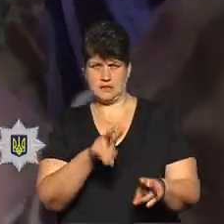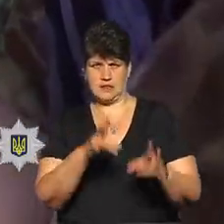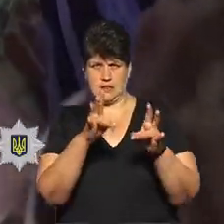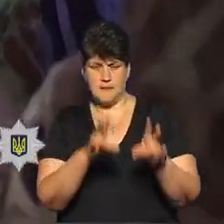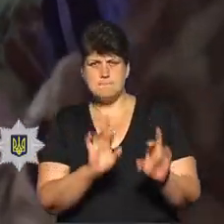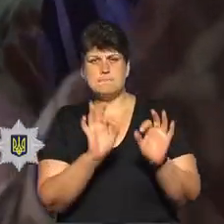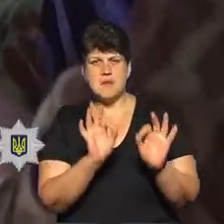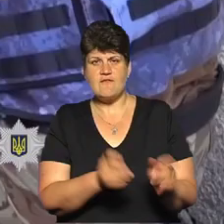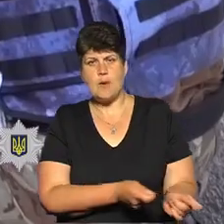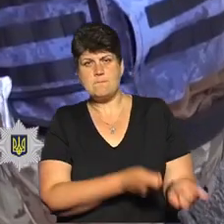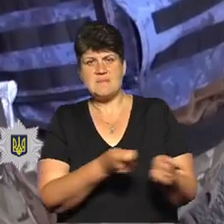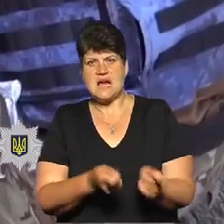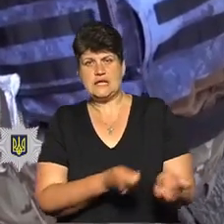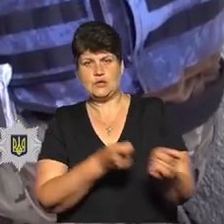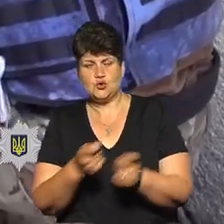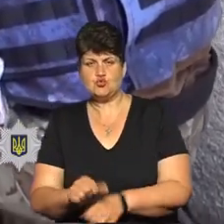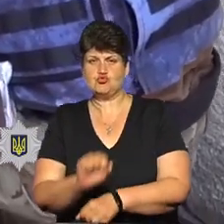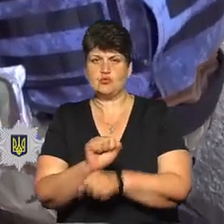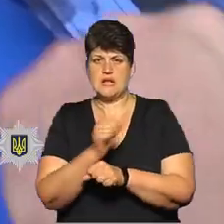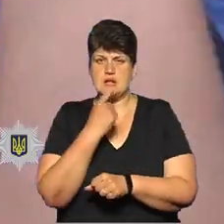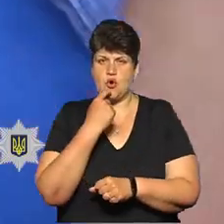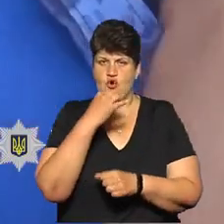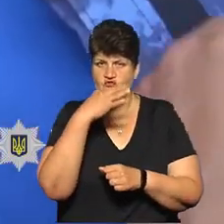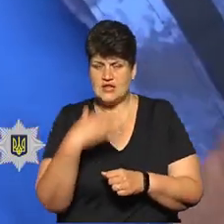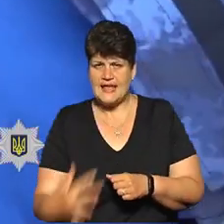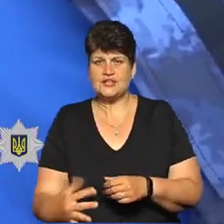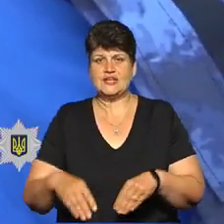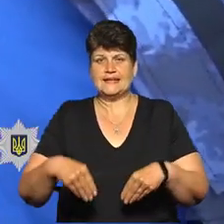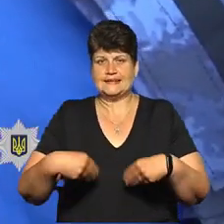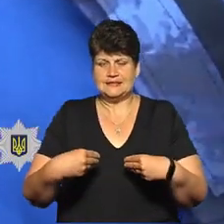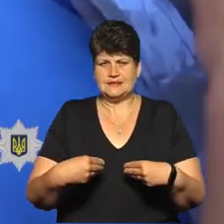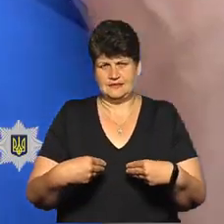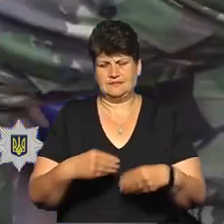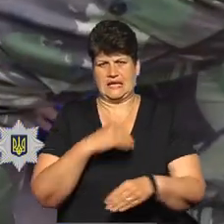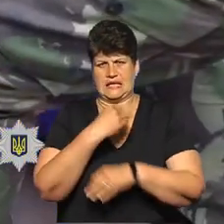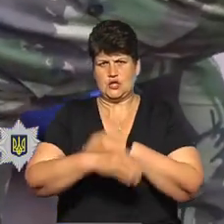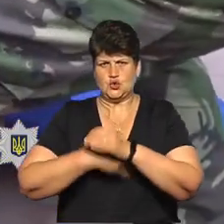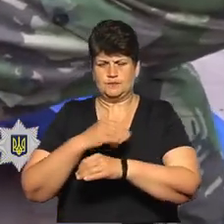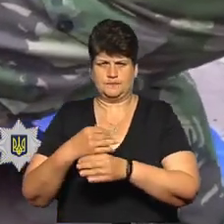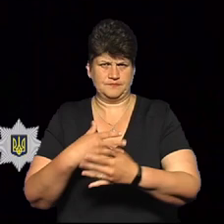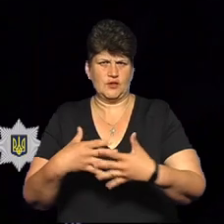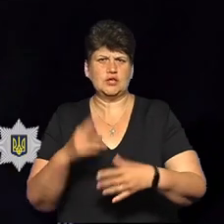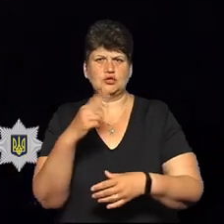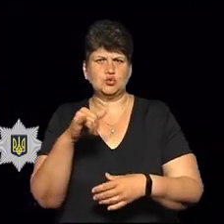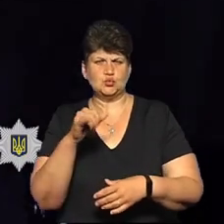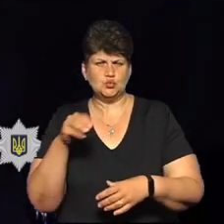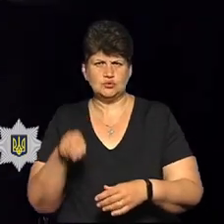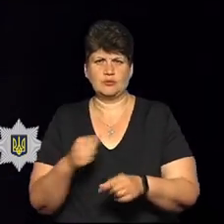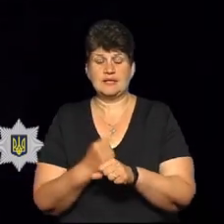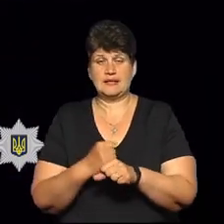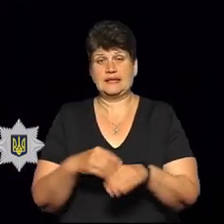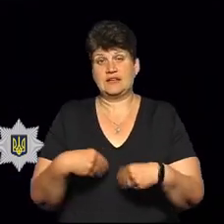його, зупиняти кровотечі та накладати різні види джгутів. Надавати допомогу мали за різних обставин,